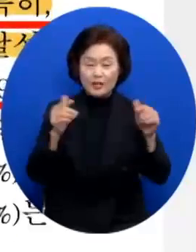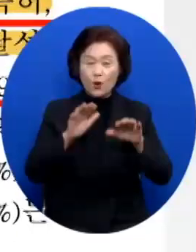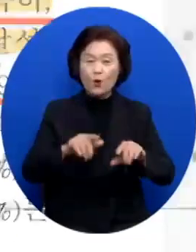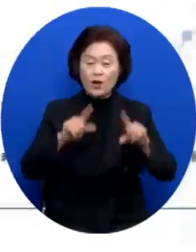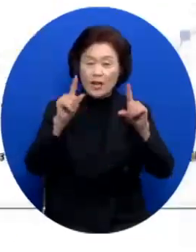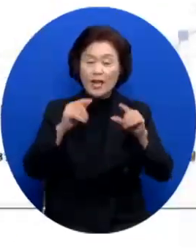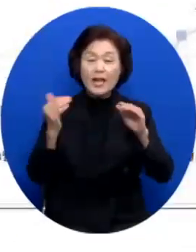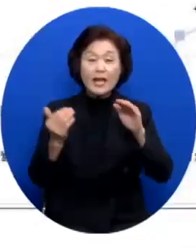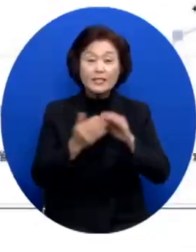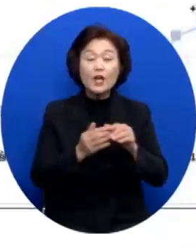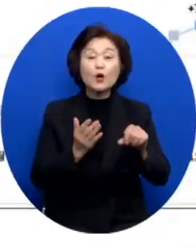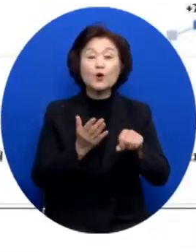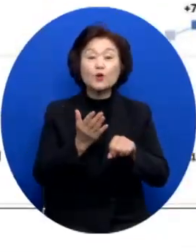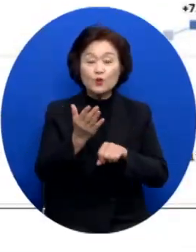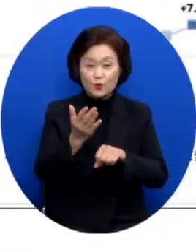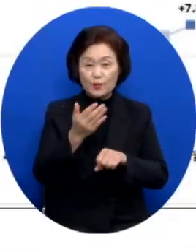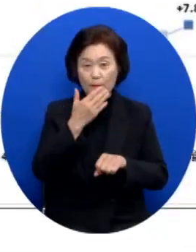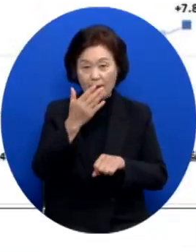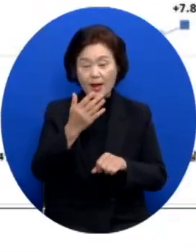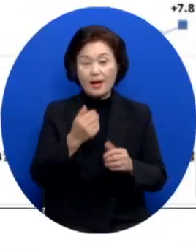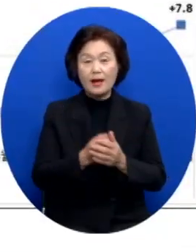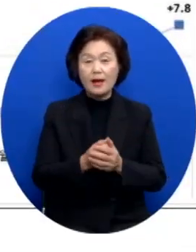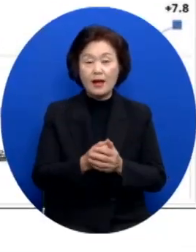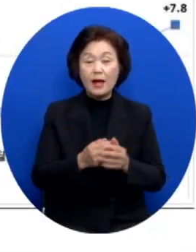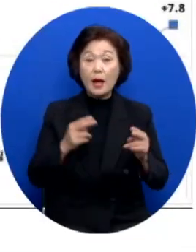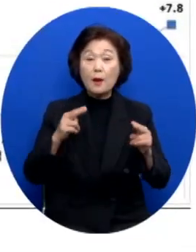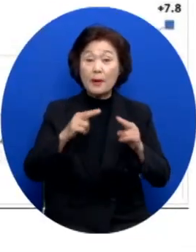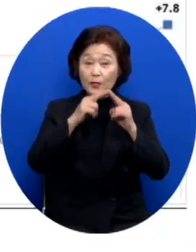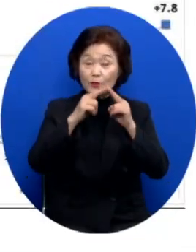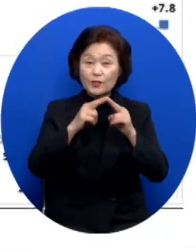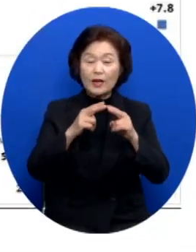최대 수출 플러스 품목을 기록했으며 특히